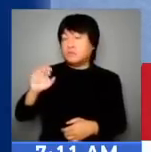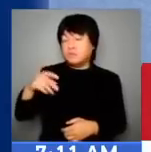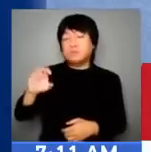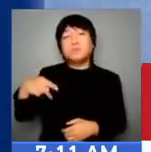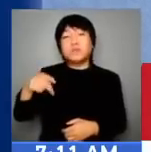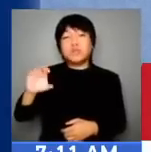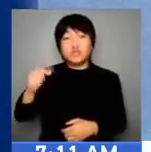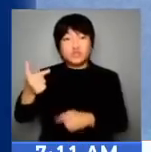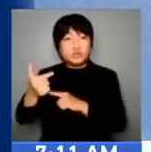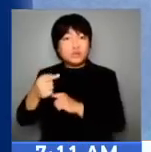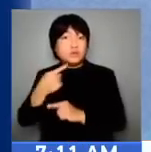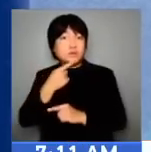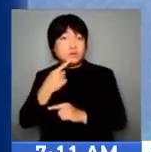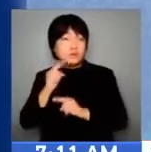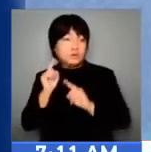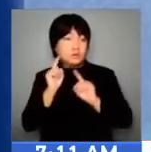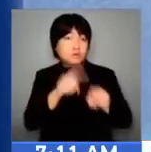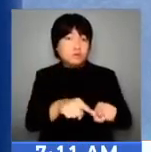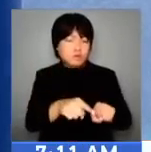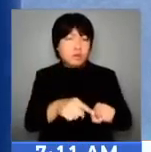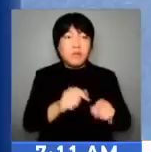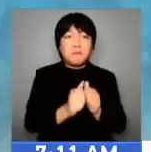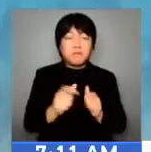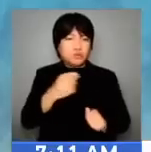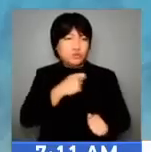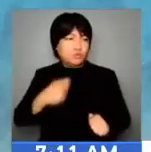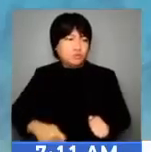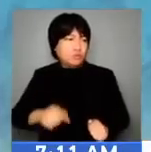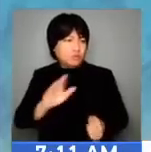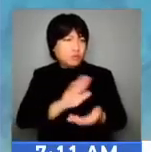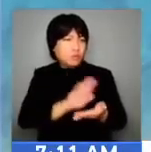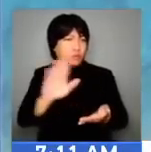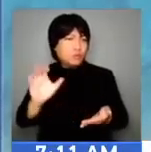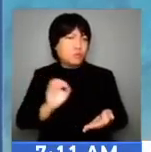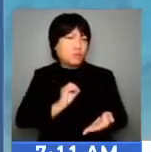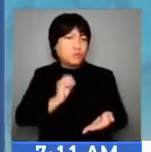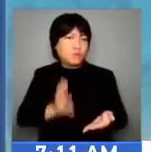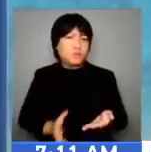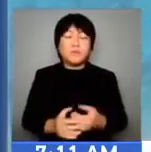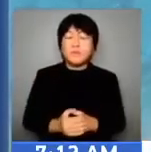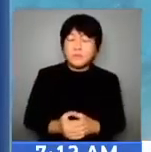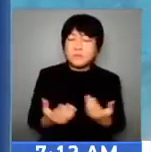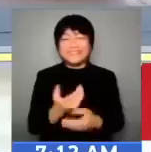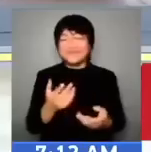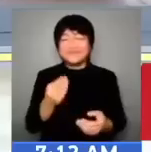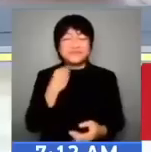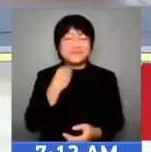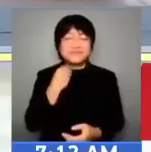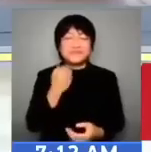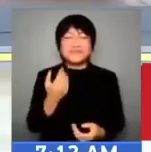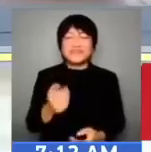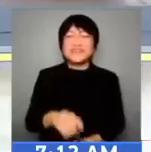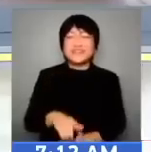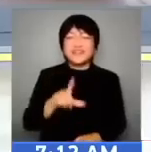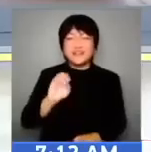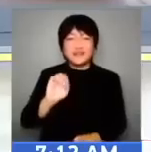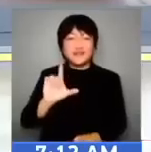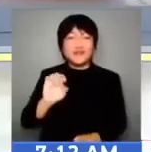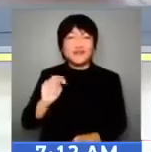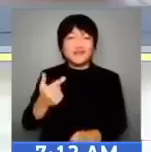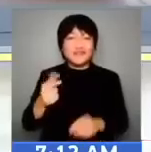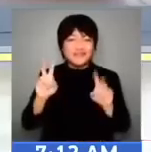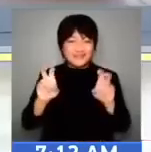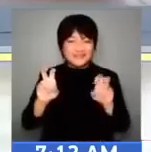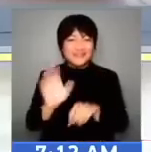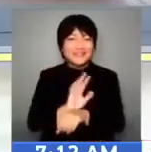kanilang soberenya. Ito ang unang balita, Chino Gaston, para sa GMA Integrated News. Guys, ito, present ang ilang kapuso star